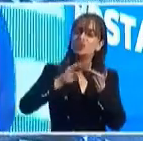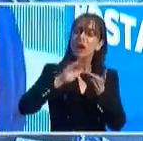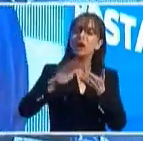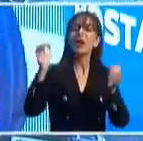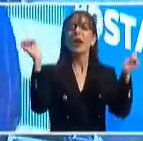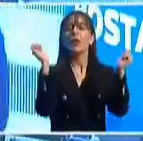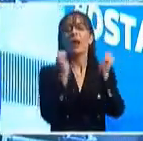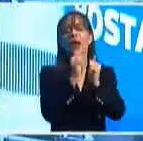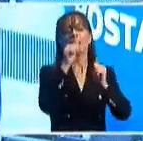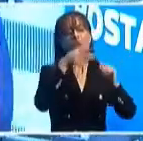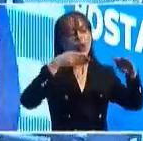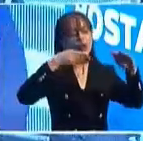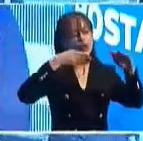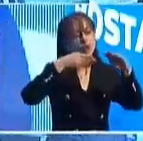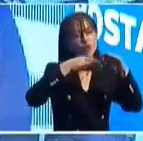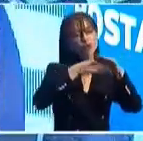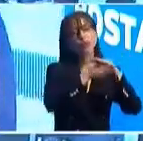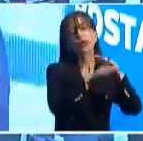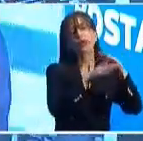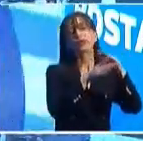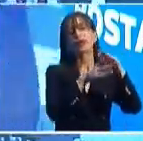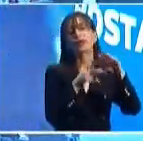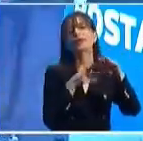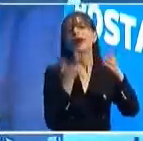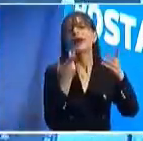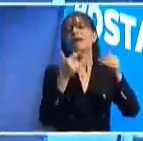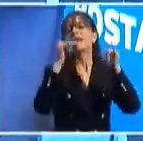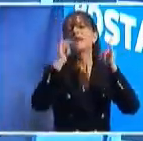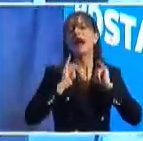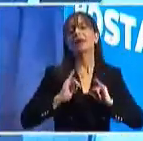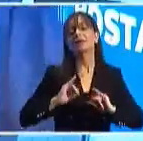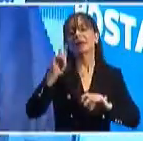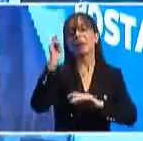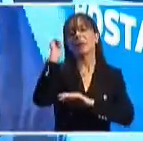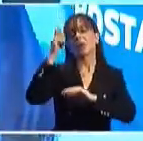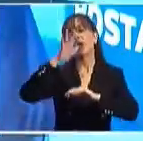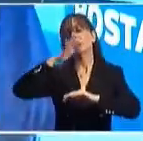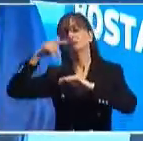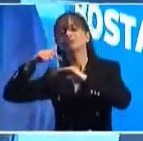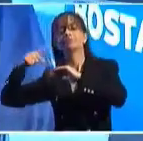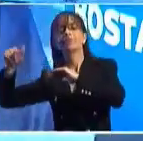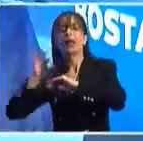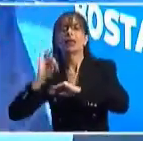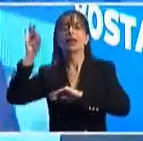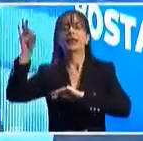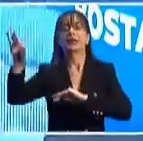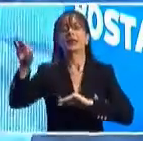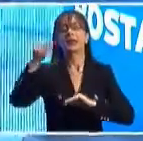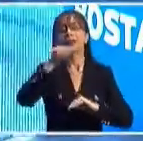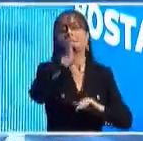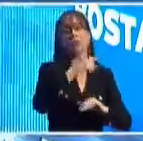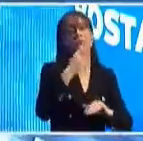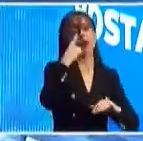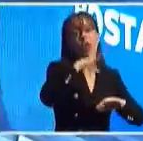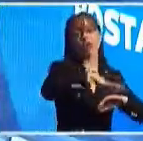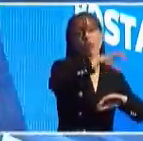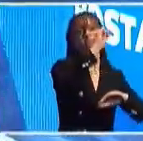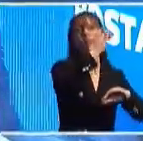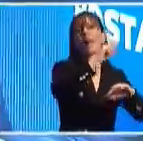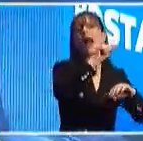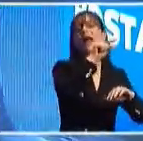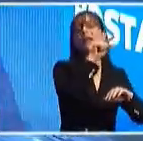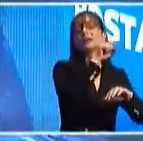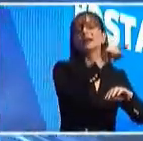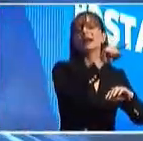tünellerle Bostancı sahiline uzanabilecekler. Bu projeyle Göztepe'den doğuya doğru E5